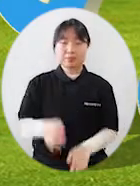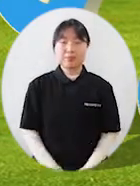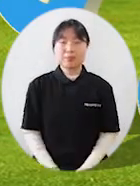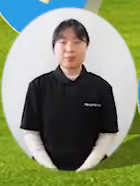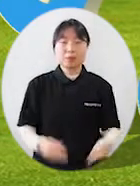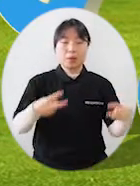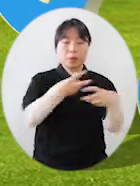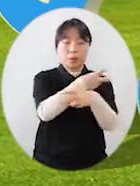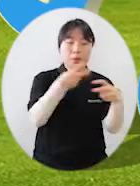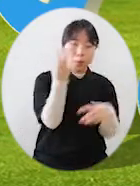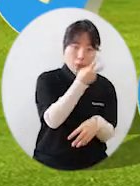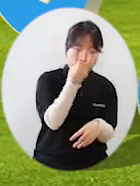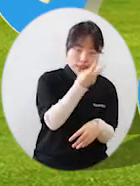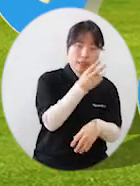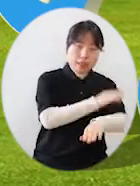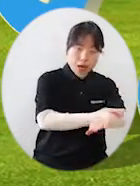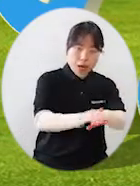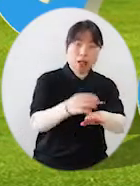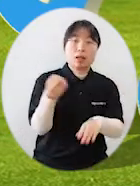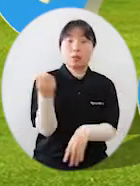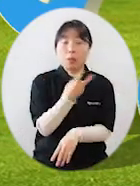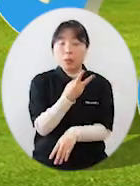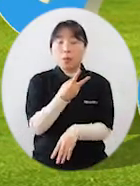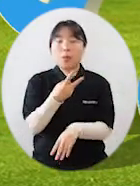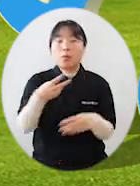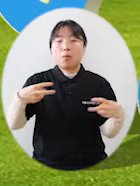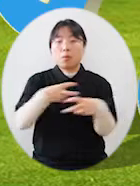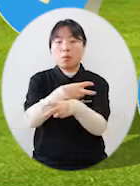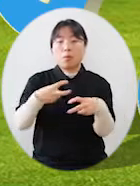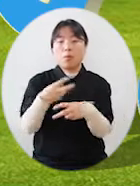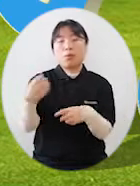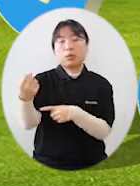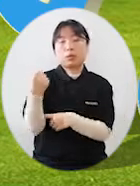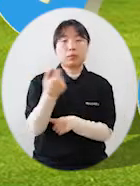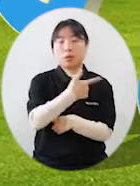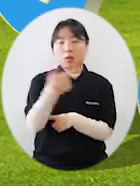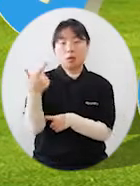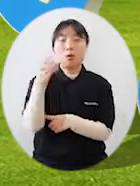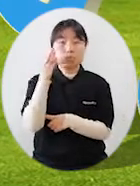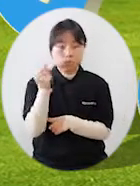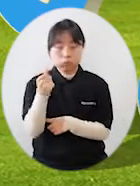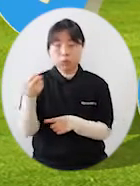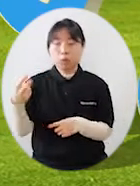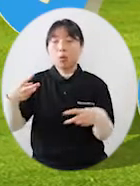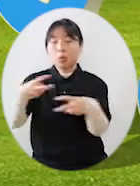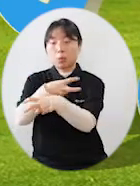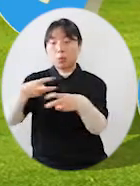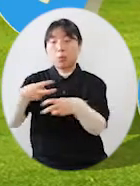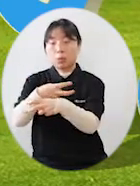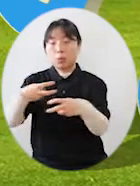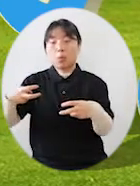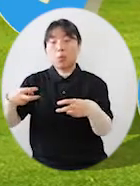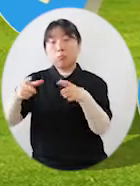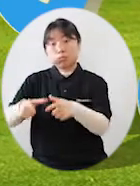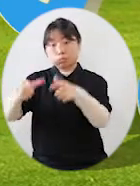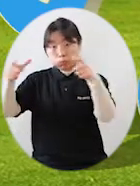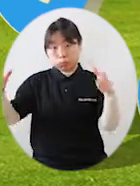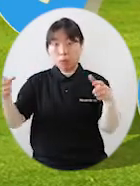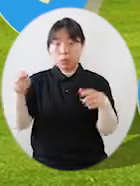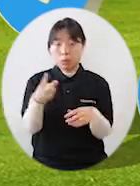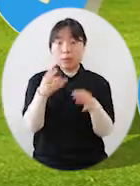교통수요 관리 강화, 대중교통 경쟁력 확보, 교통 인프라 확충, 교통정보 시스템 구축 등의